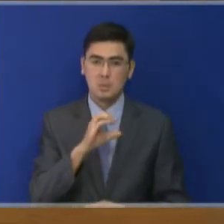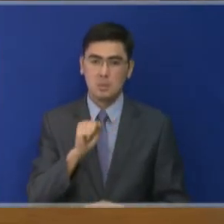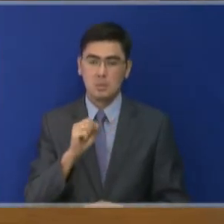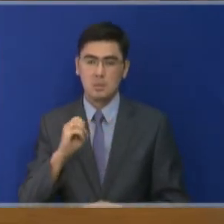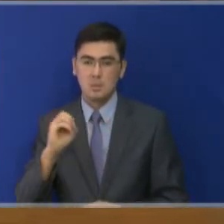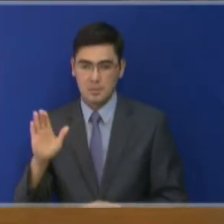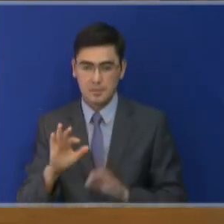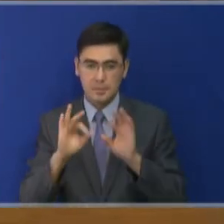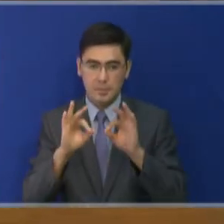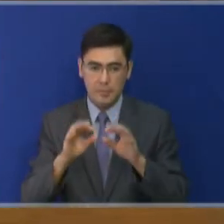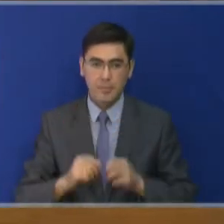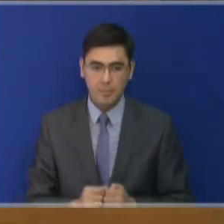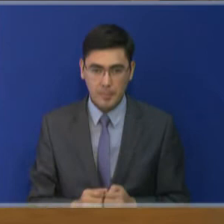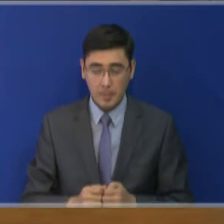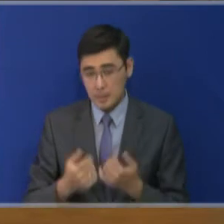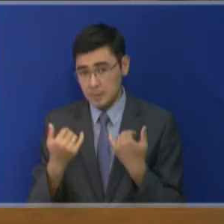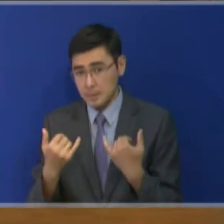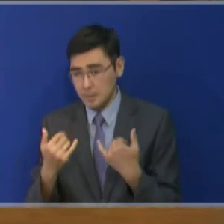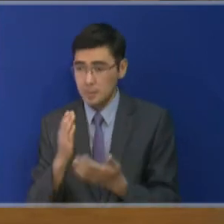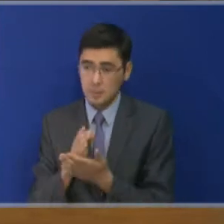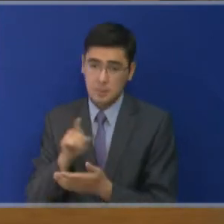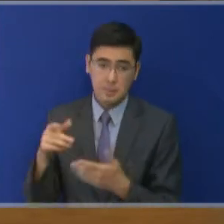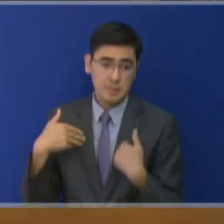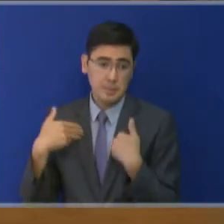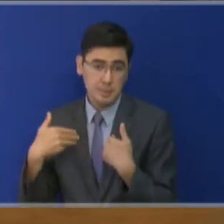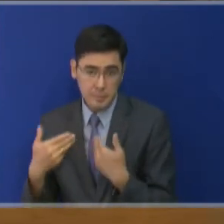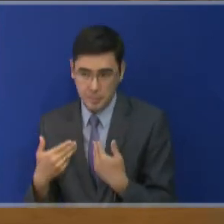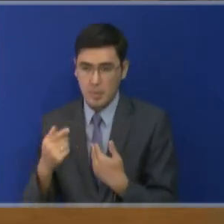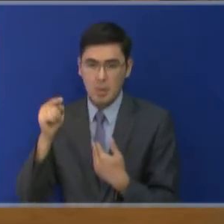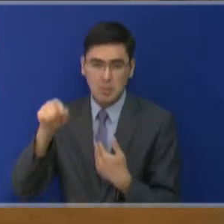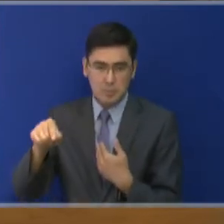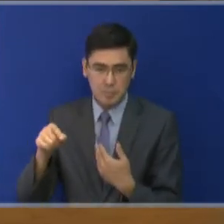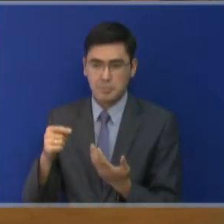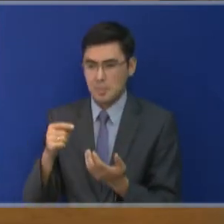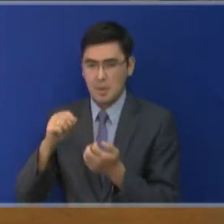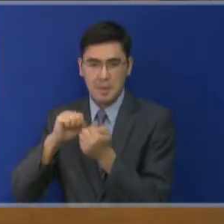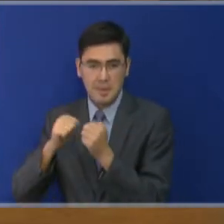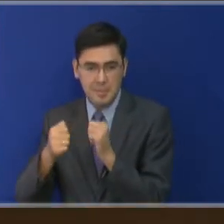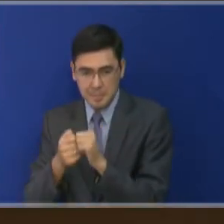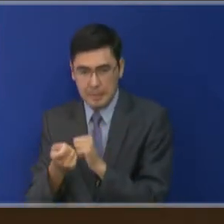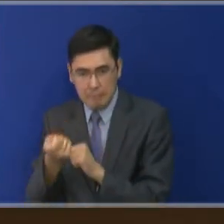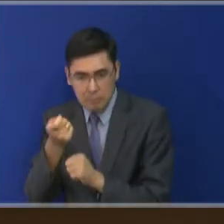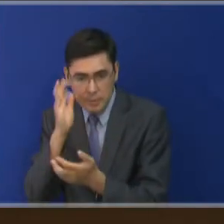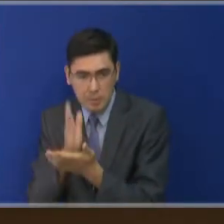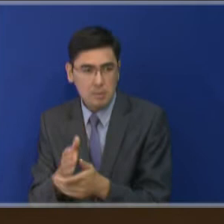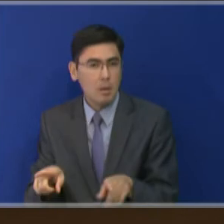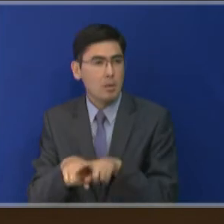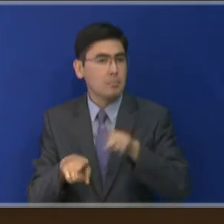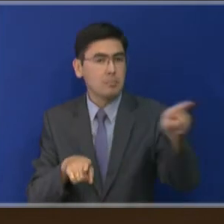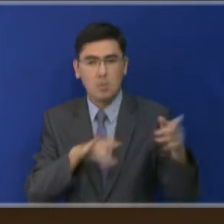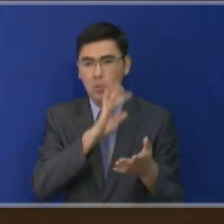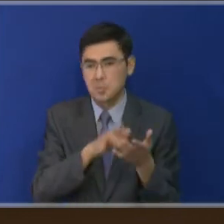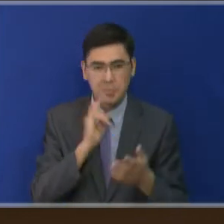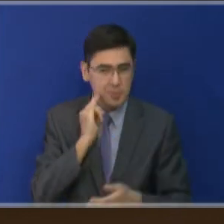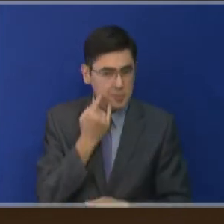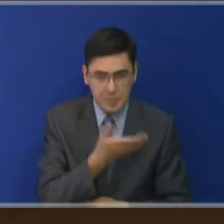Онда Ертіс өзен дамыту бойынша да ұсыныс бар, өйткені мұнда қиыршық тас бар, ал Павлодарда ол жоқ. Және елбасы Нұрсұлтан Әбішұлы